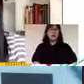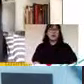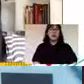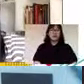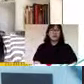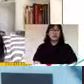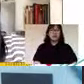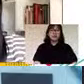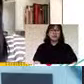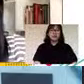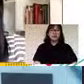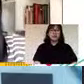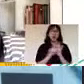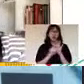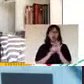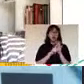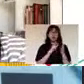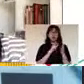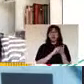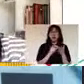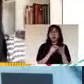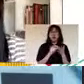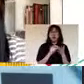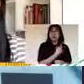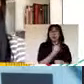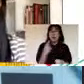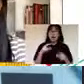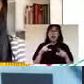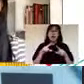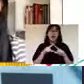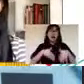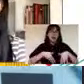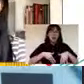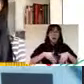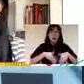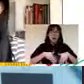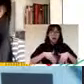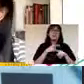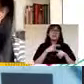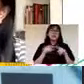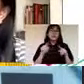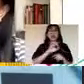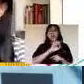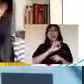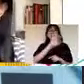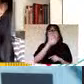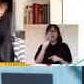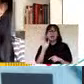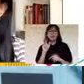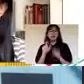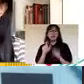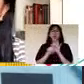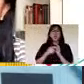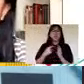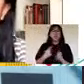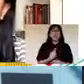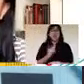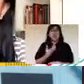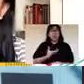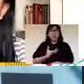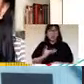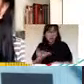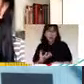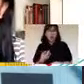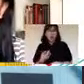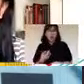kita, alamat kita, tapi juga hal-hal yang kita suka, hal-hal yang kita tidak suka,